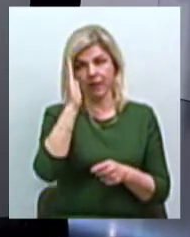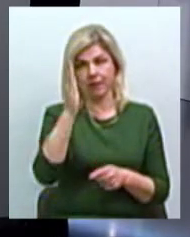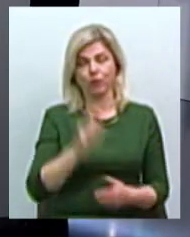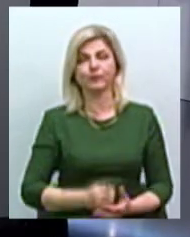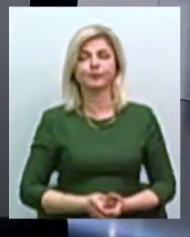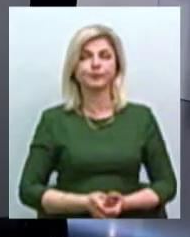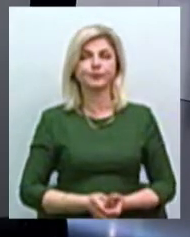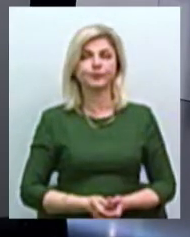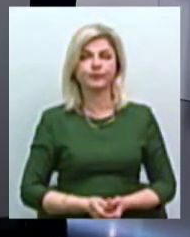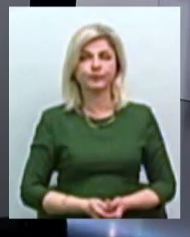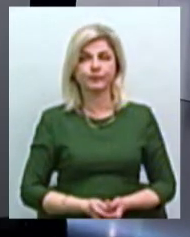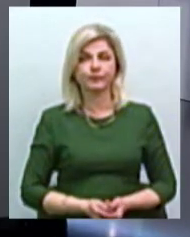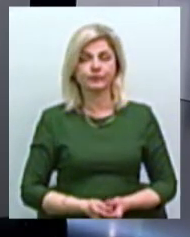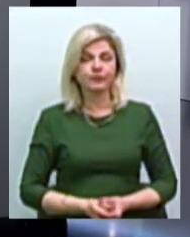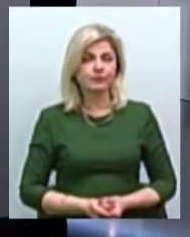Музика